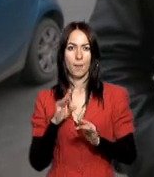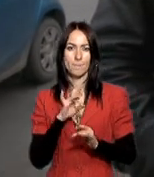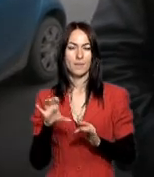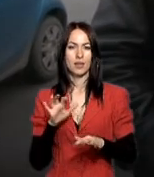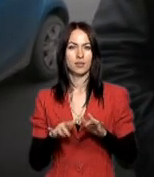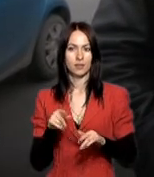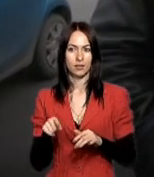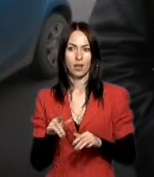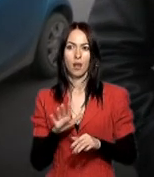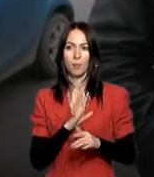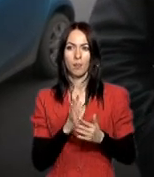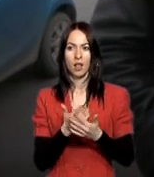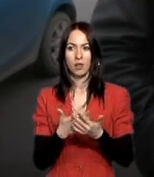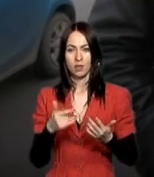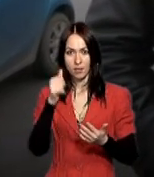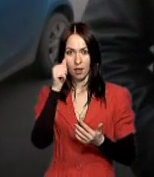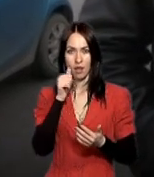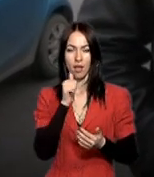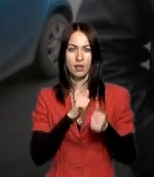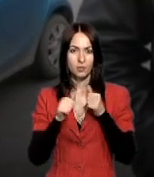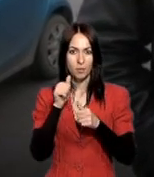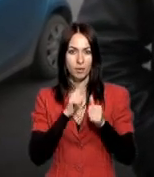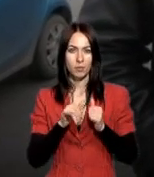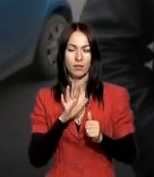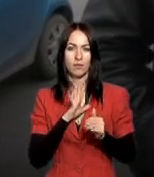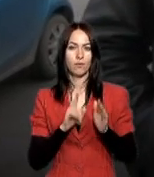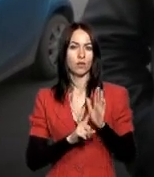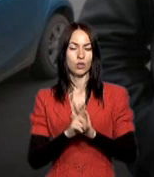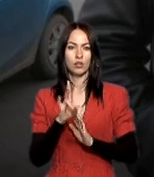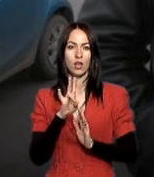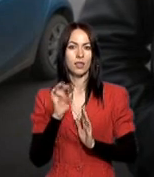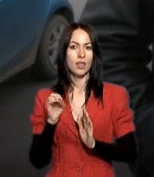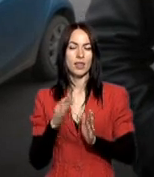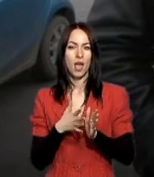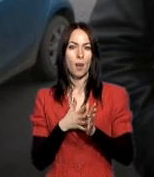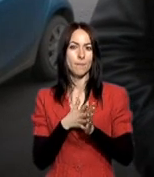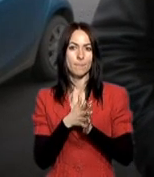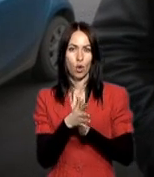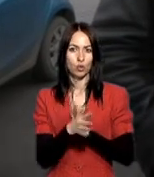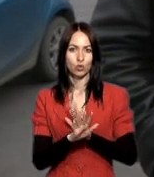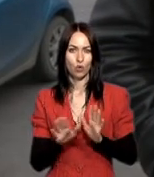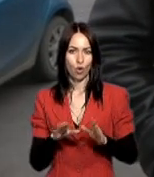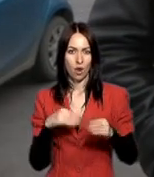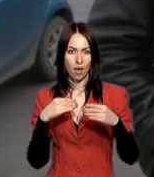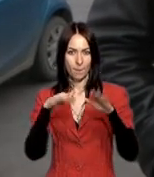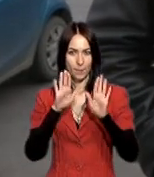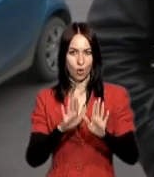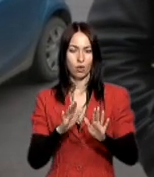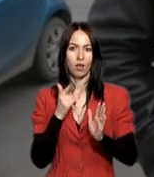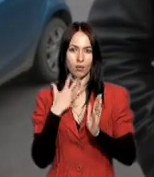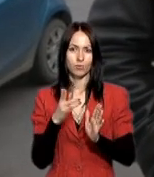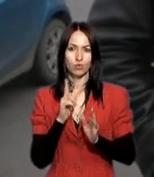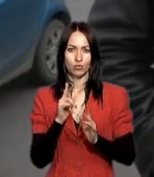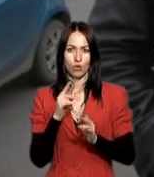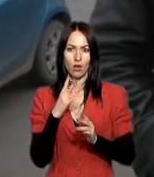Було кілька експериментів. Спочатку була непрозрачна плівка. Було декілька експериментів. Спочатку була непрозора плівка. Зрозуміли, що